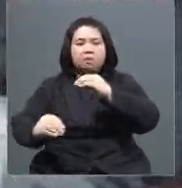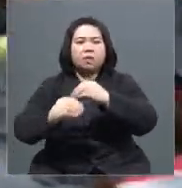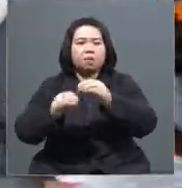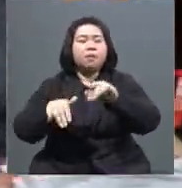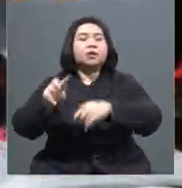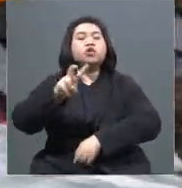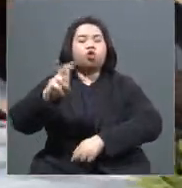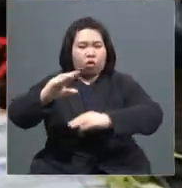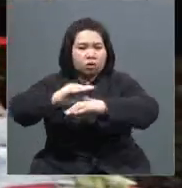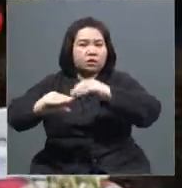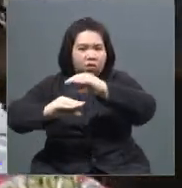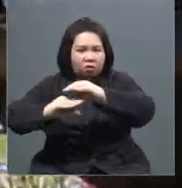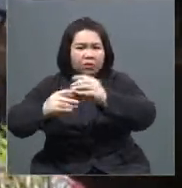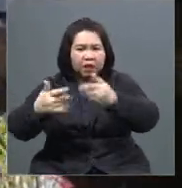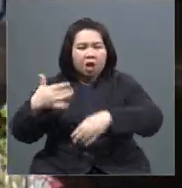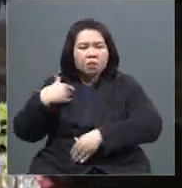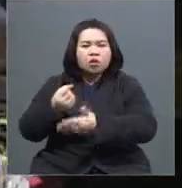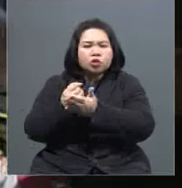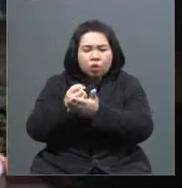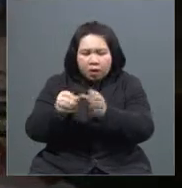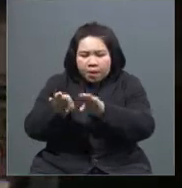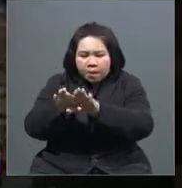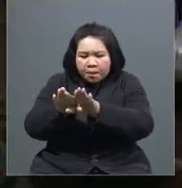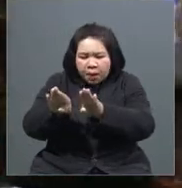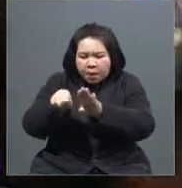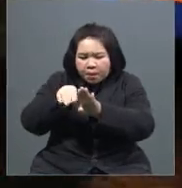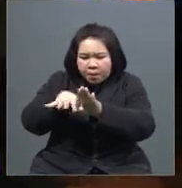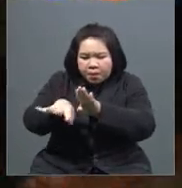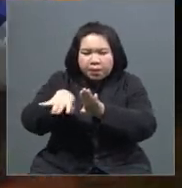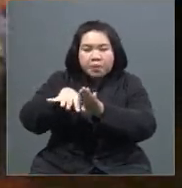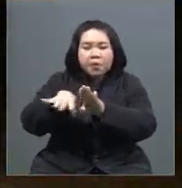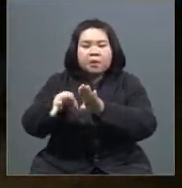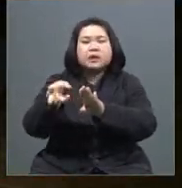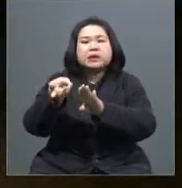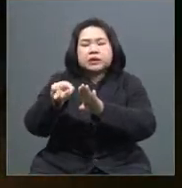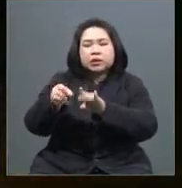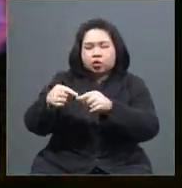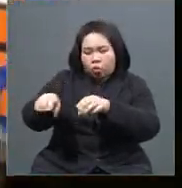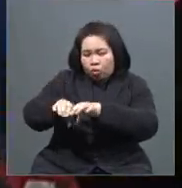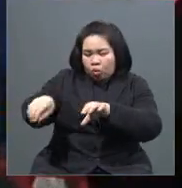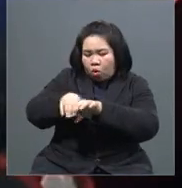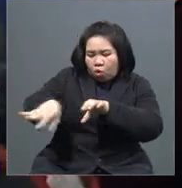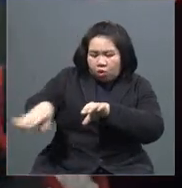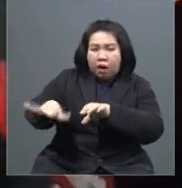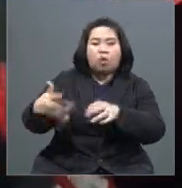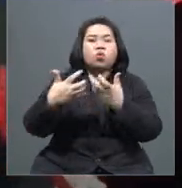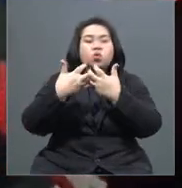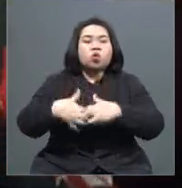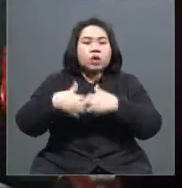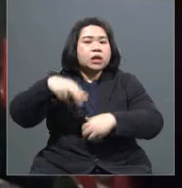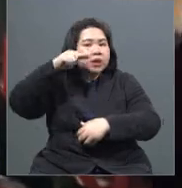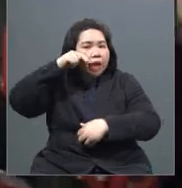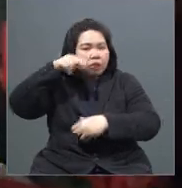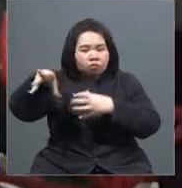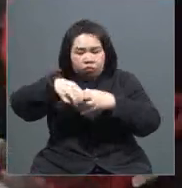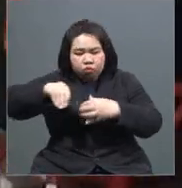การเปิดช่องให้น้ำไหลได้นะครับเพื่อลดแรงดันปล่อยให้ไหลลงท่อระบายน้ำแล้วก็ใช้เครื่องสูบน้ำขนาดใหญ่สูบกลับ